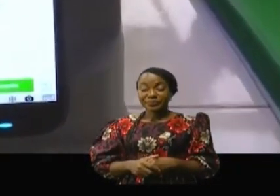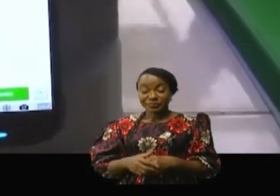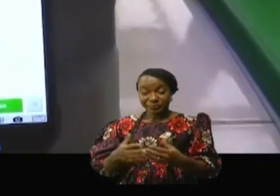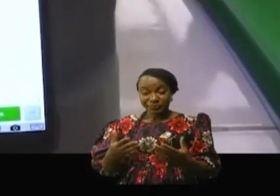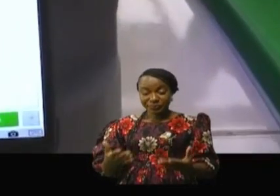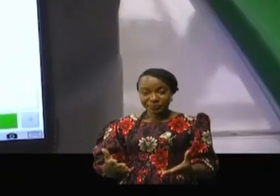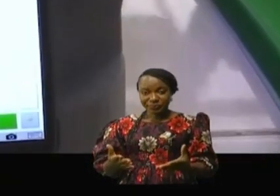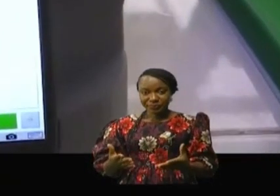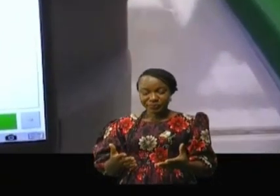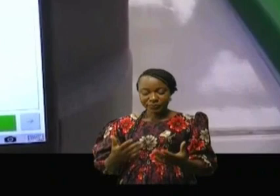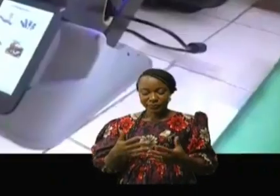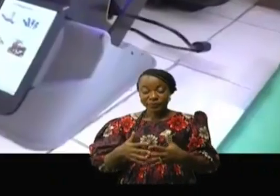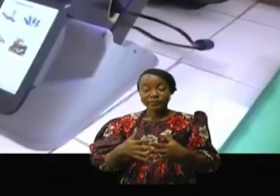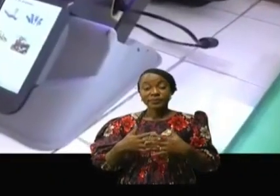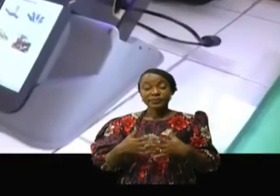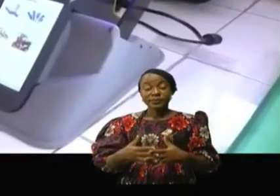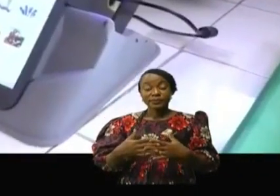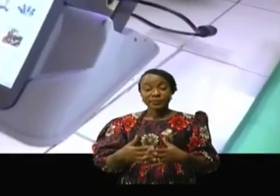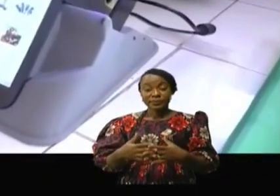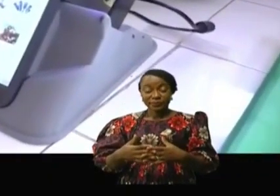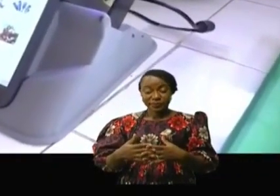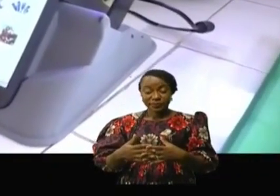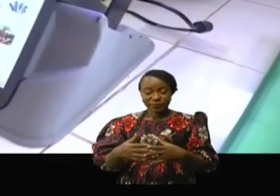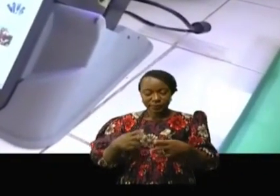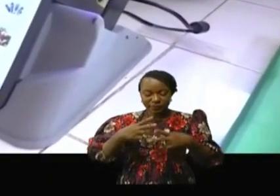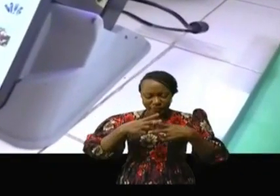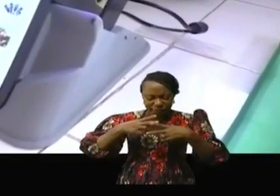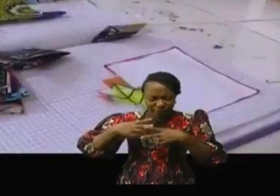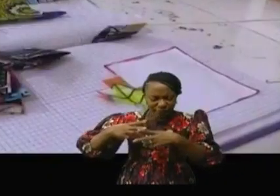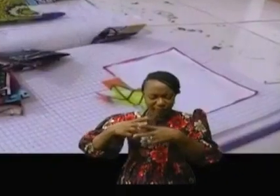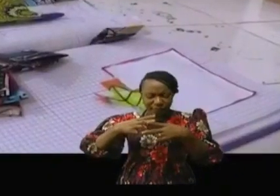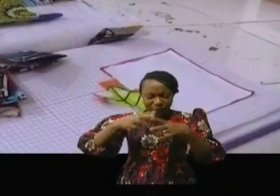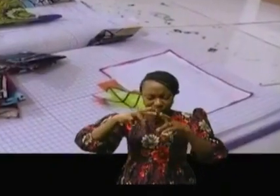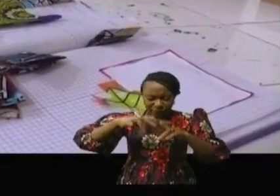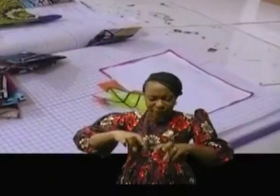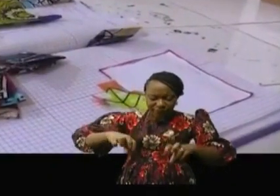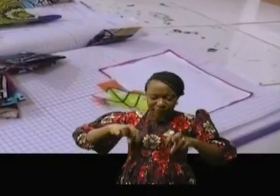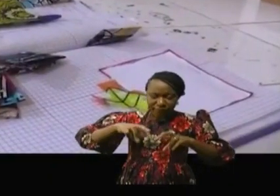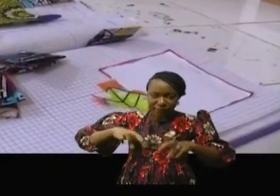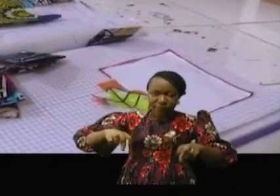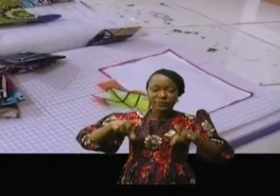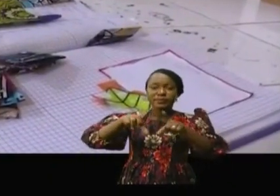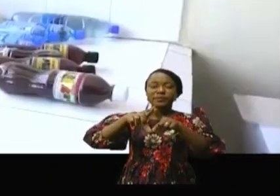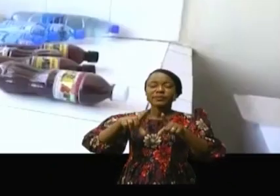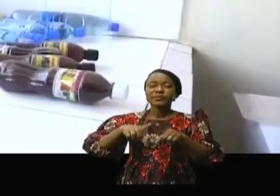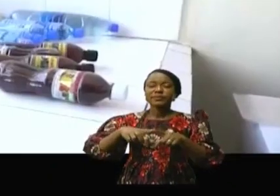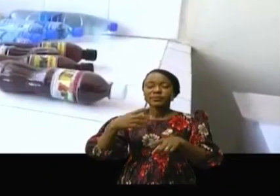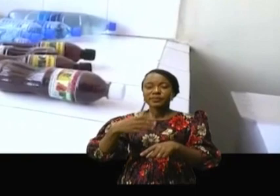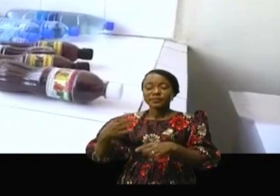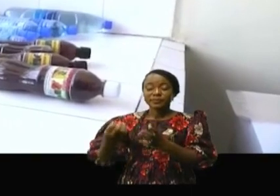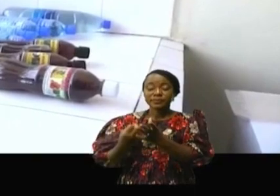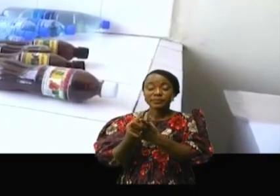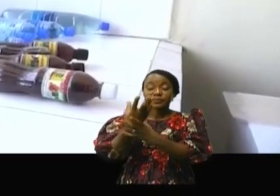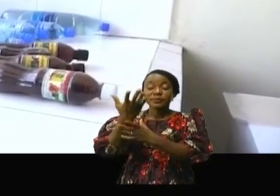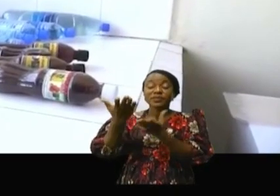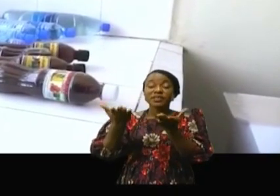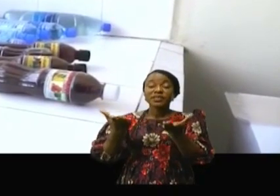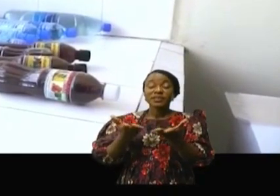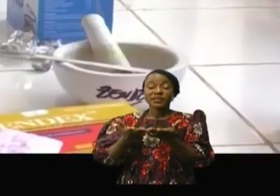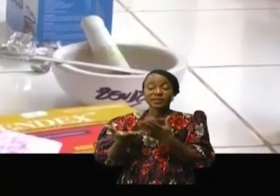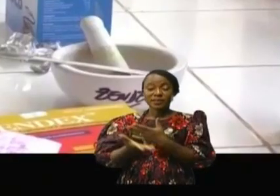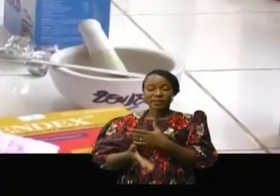cri qu'utilise l'Office congolais de contrôle dans l'analyse des produits importés et ceux produits localement. De l'agroalimentaire